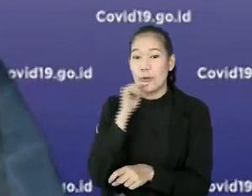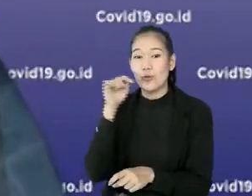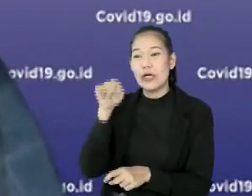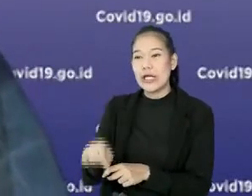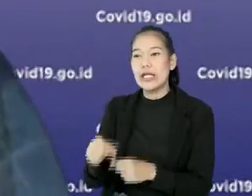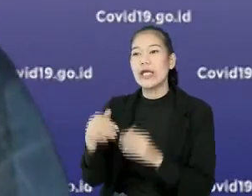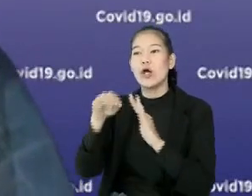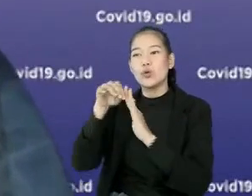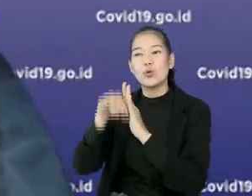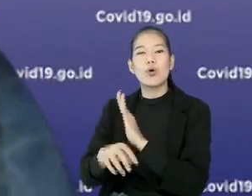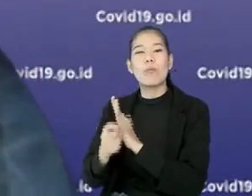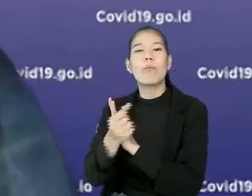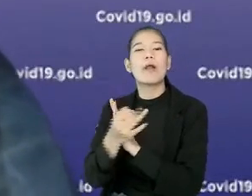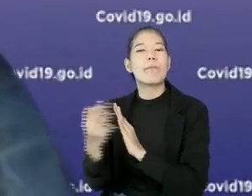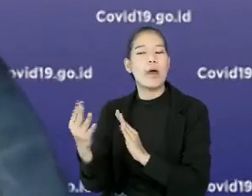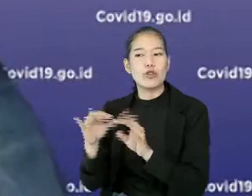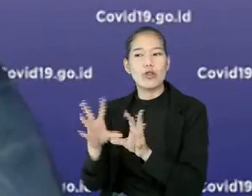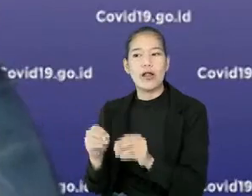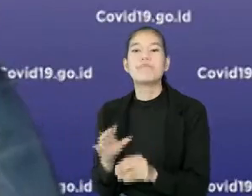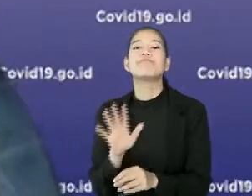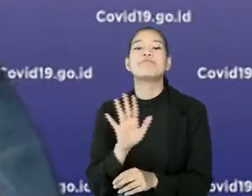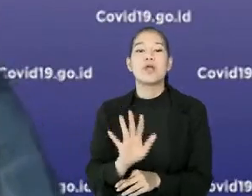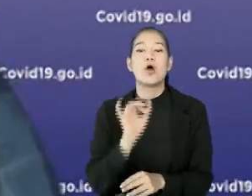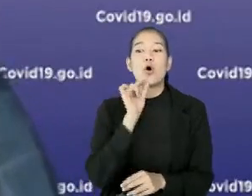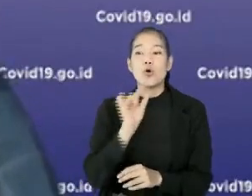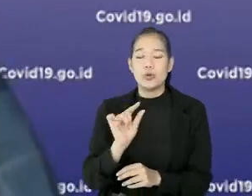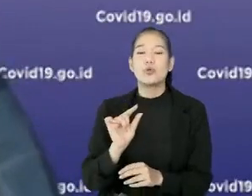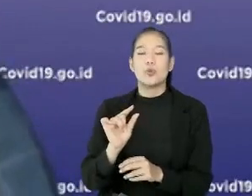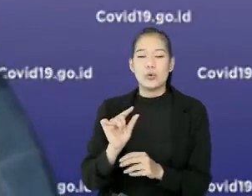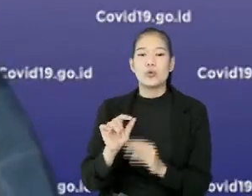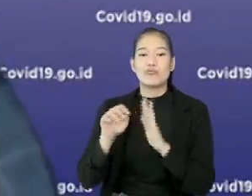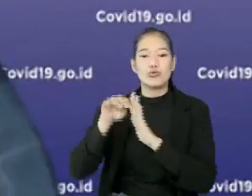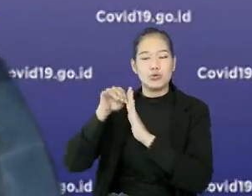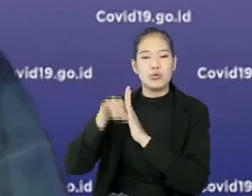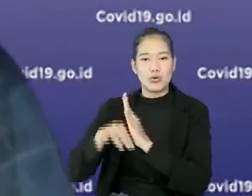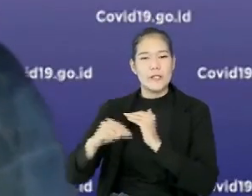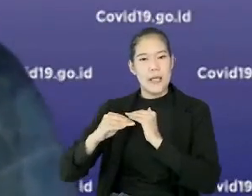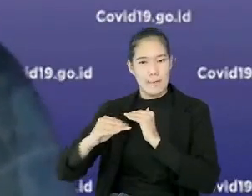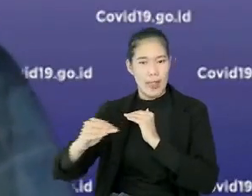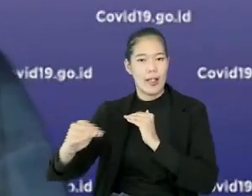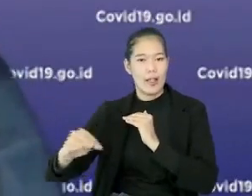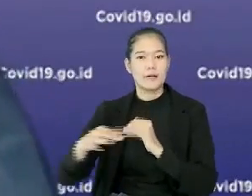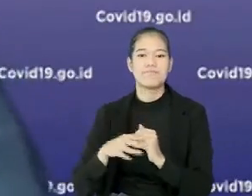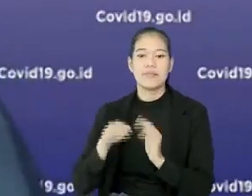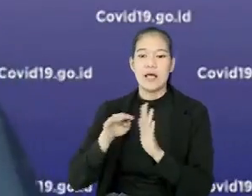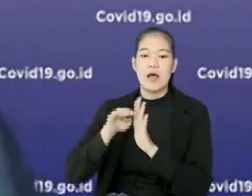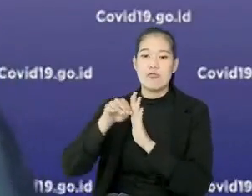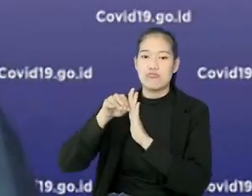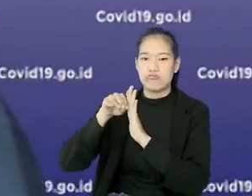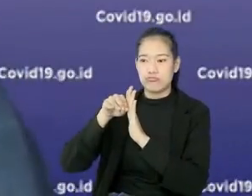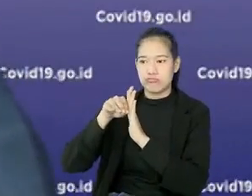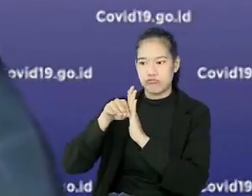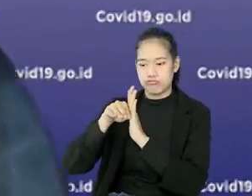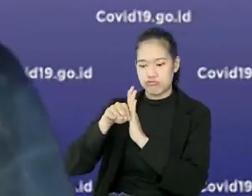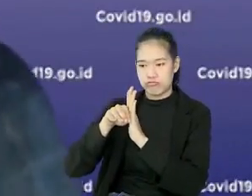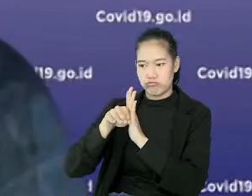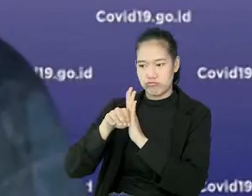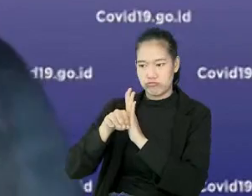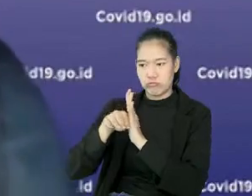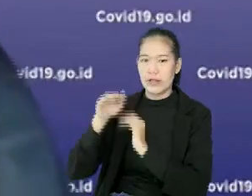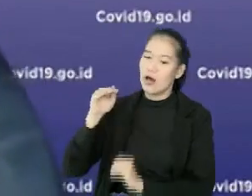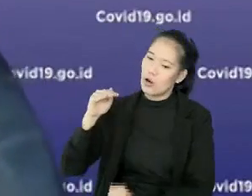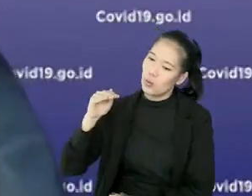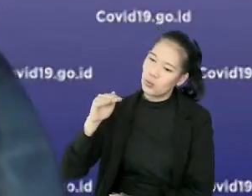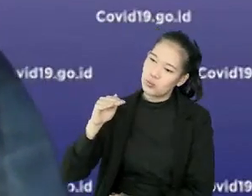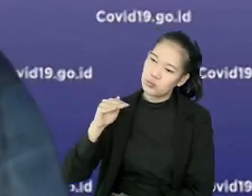gitu Bagaimana eh untuk nyatanya masih cukup stabil kalau kita lihat grafik penurunannya tidak secara